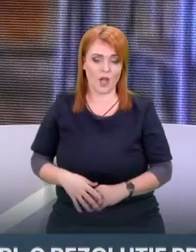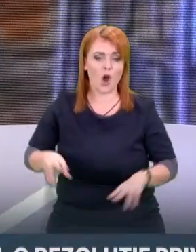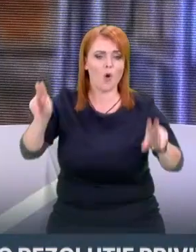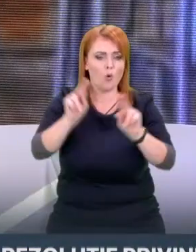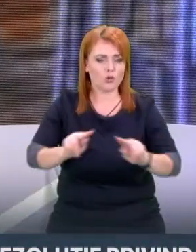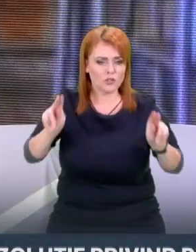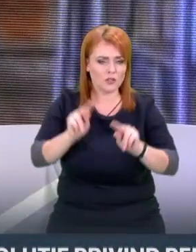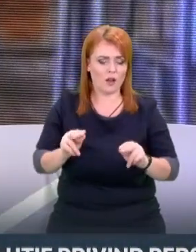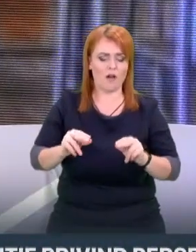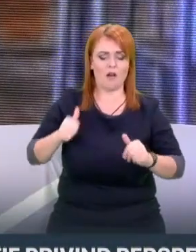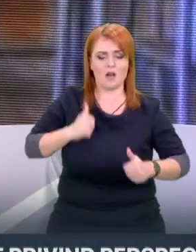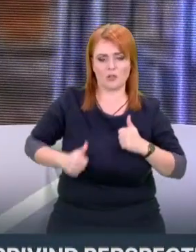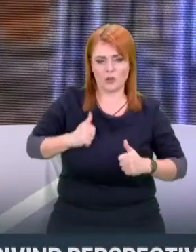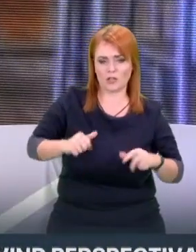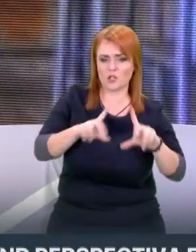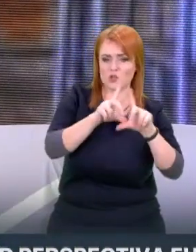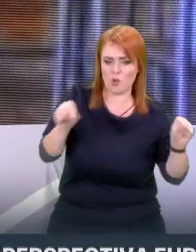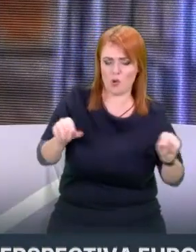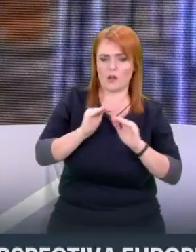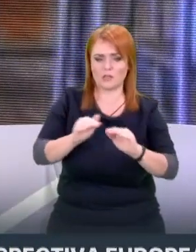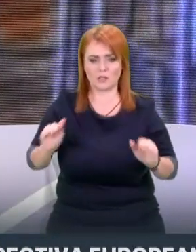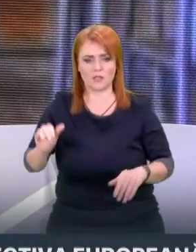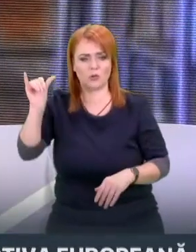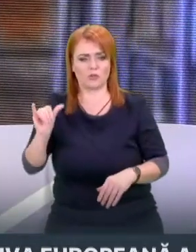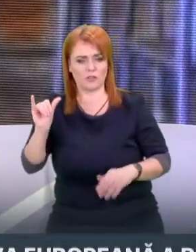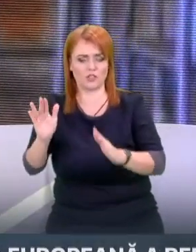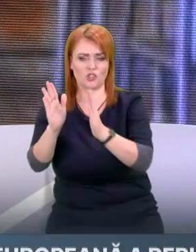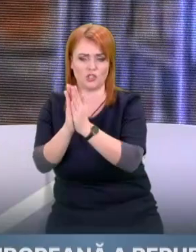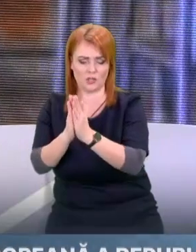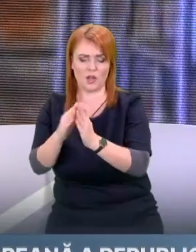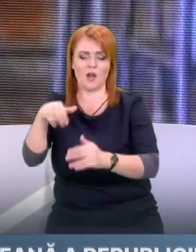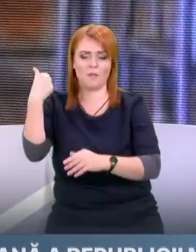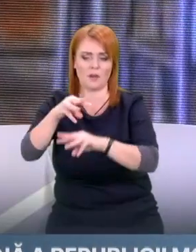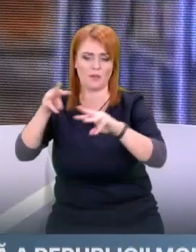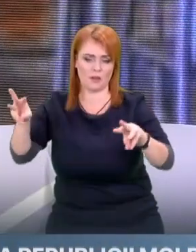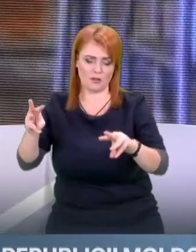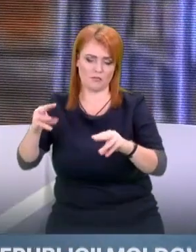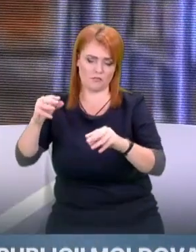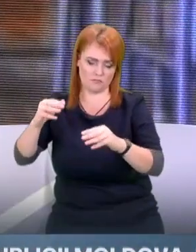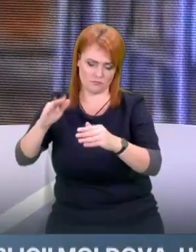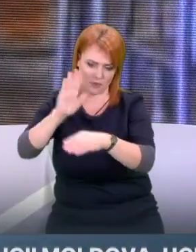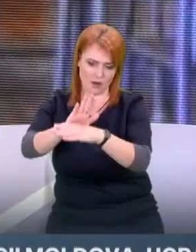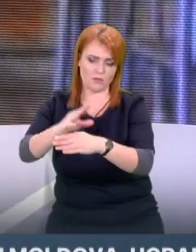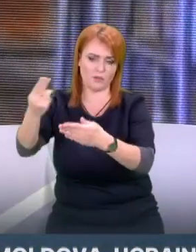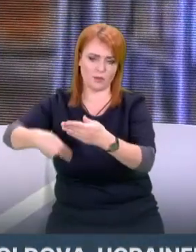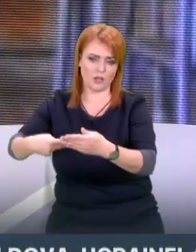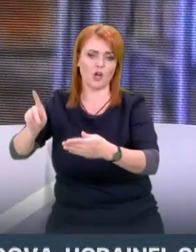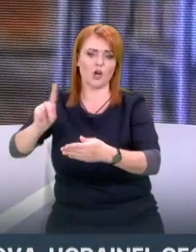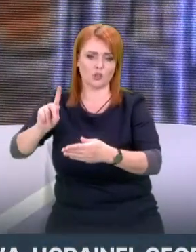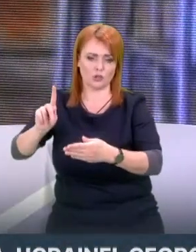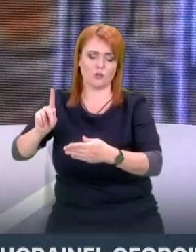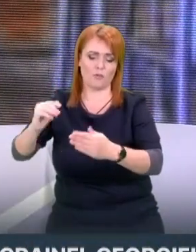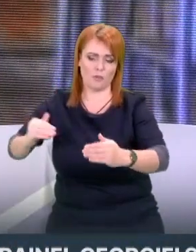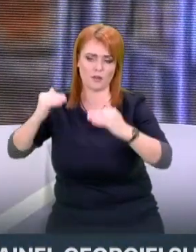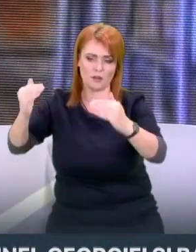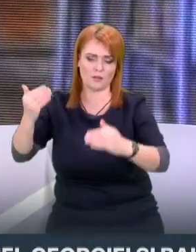Profesorii și educatorii din școli, grădinițe și universități cer executivului salarii mari și o lege care să-i protejeze. Ei spun că lefurile